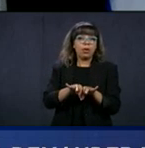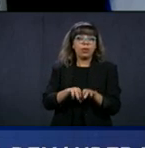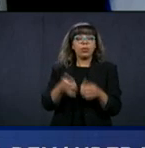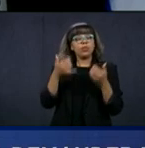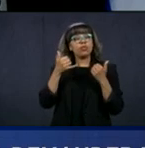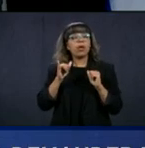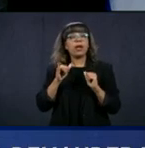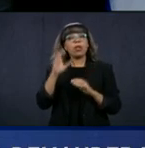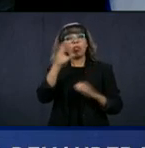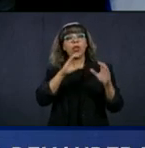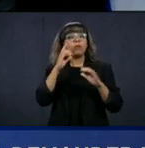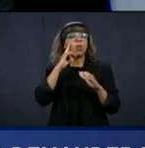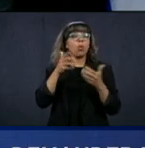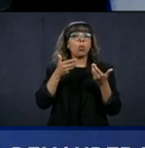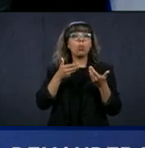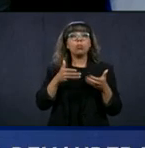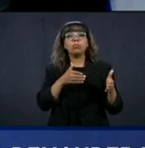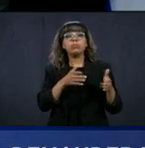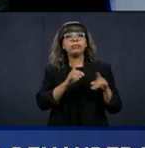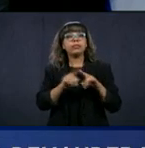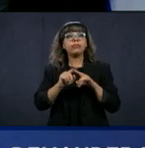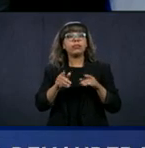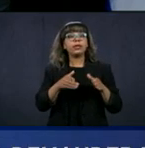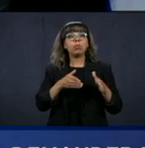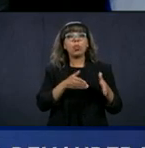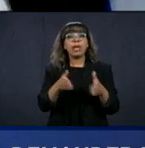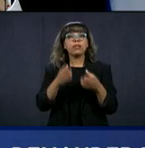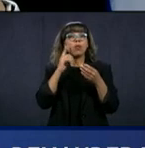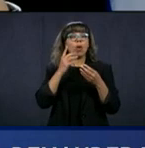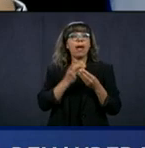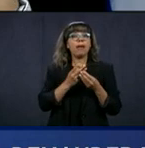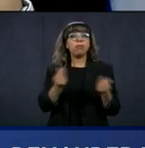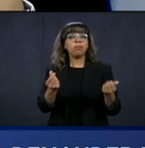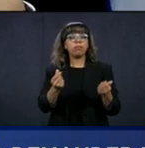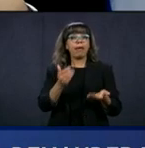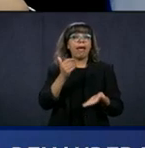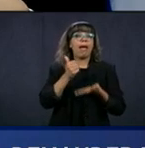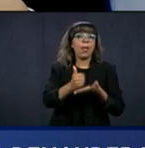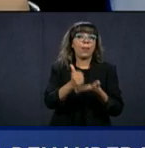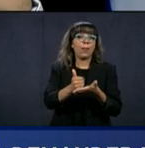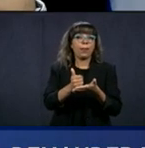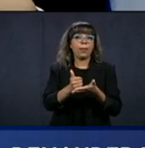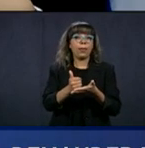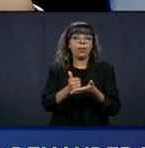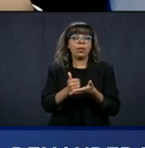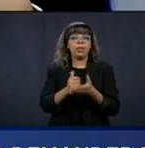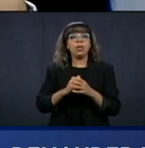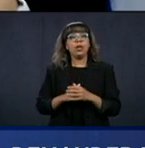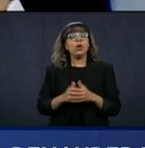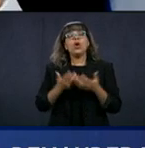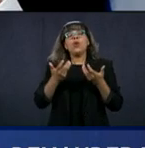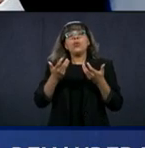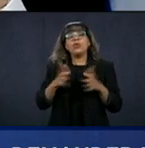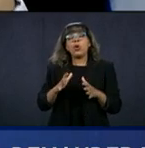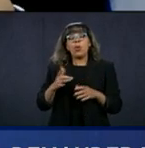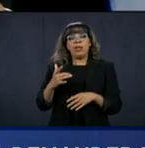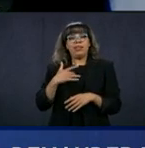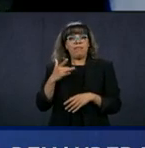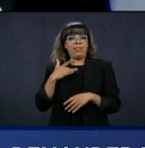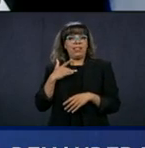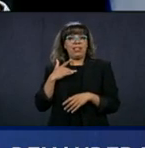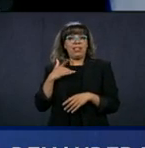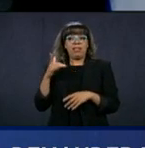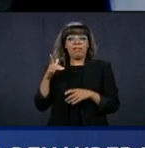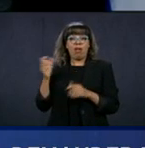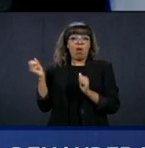solutions en ce moment. On ne veut pas que les aînés perdent leur autonomie. Et je pense que c'est